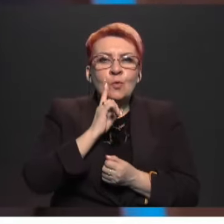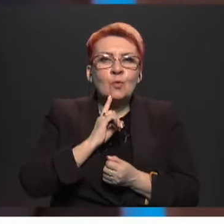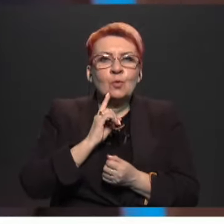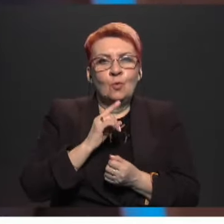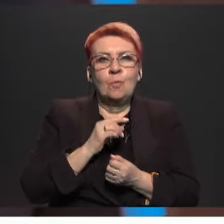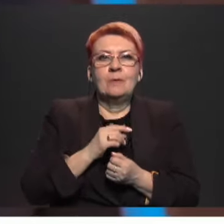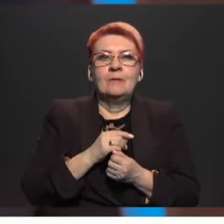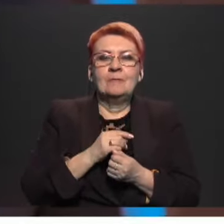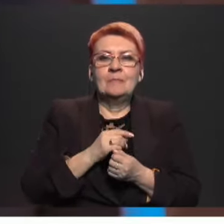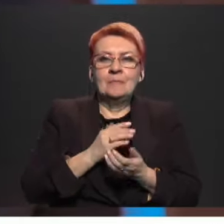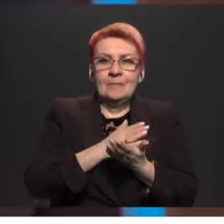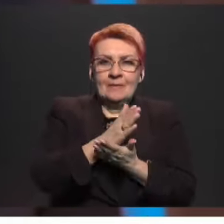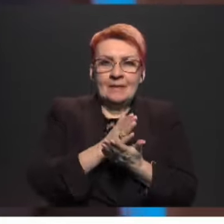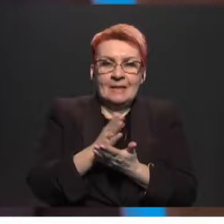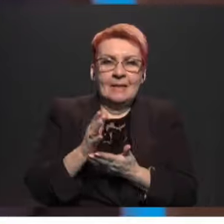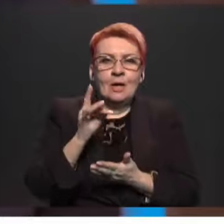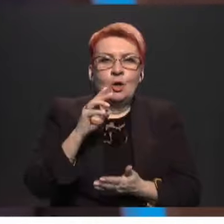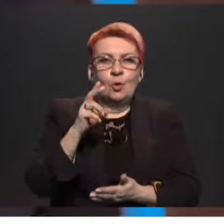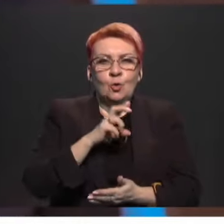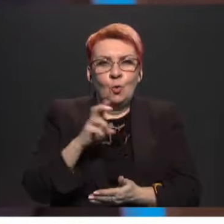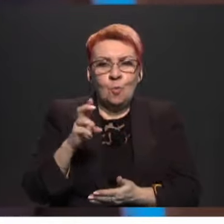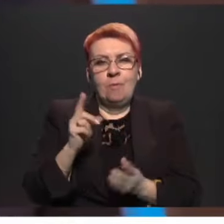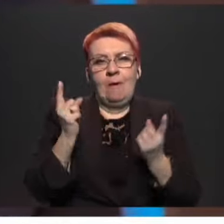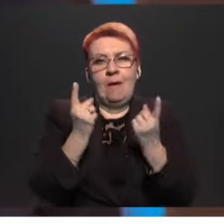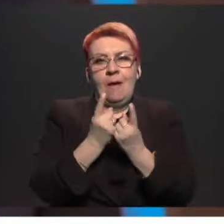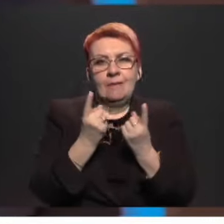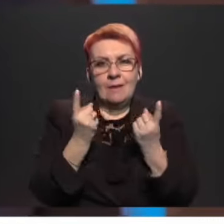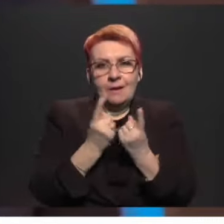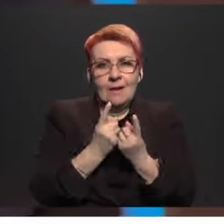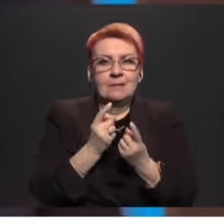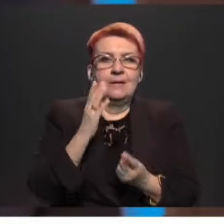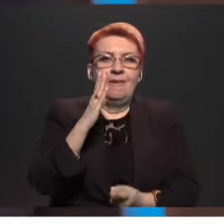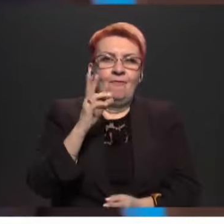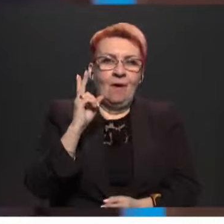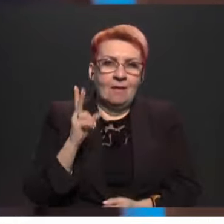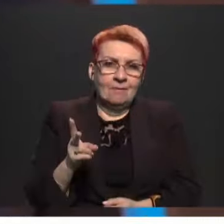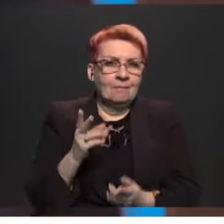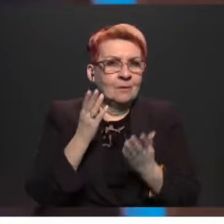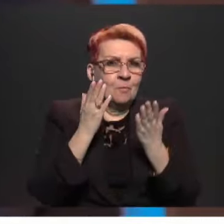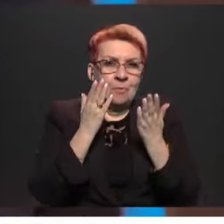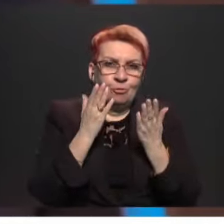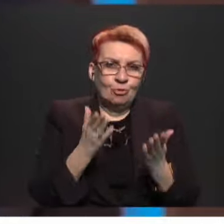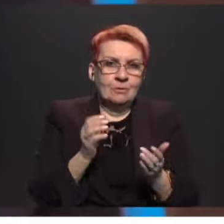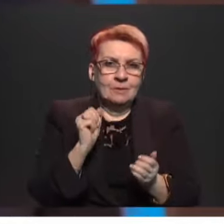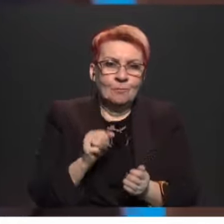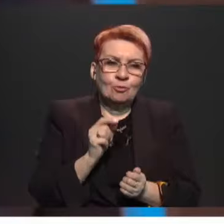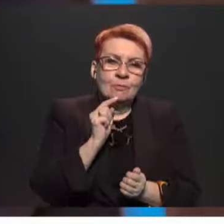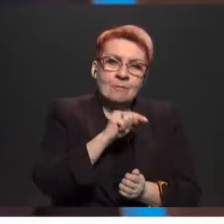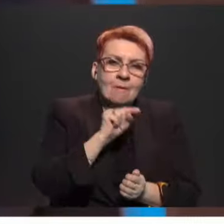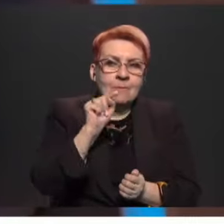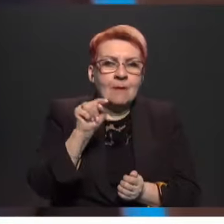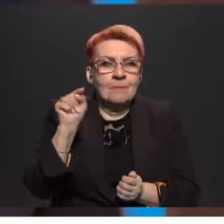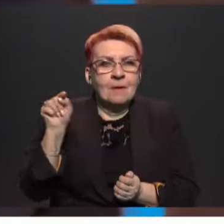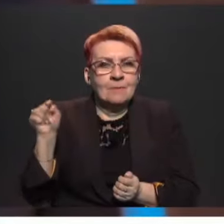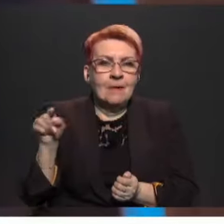спасовских платформах. В Рутубе, Одноклассниках и, как вы уже догадались, ВКонтакте. Вот тот самый пост во ВКонтакте, под которым вы также